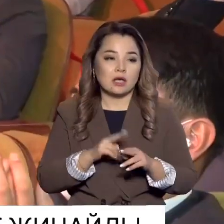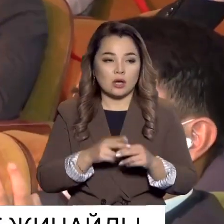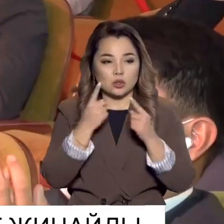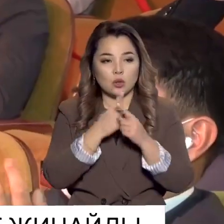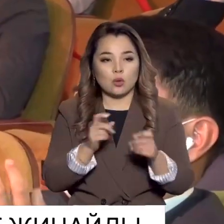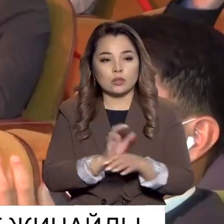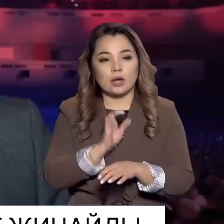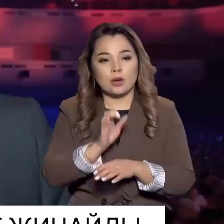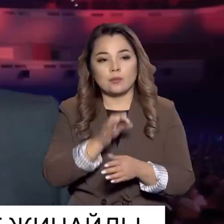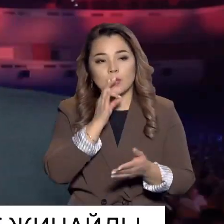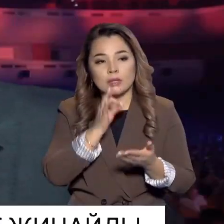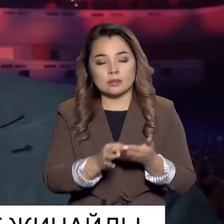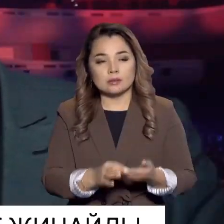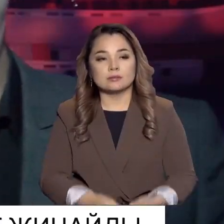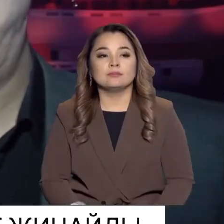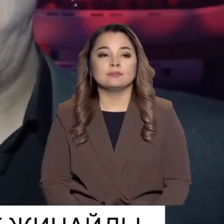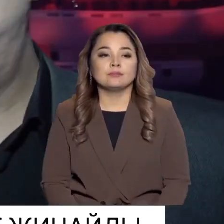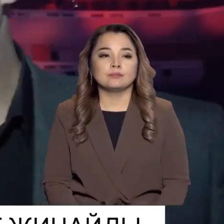ұтып алды.